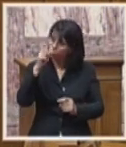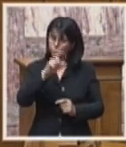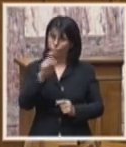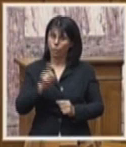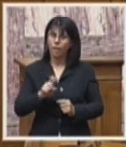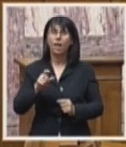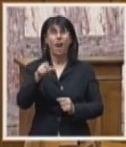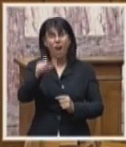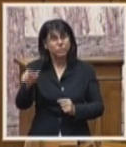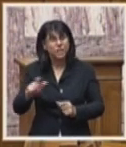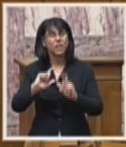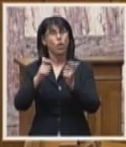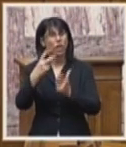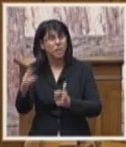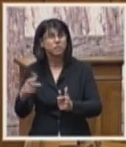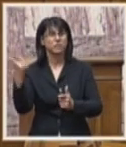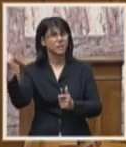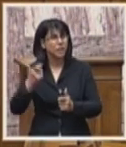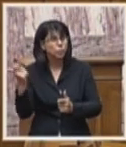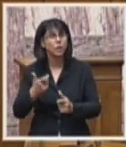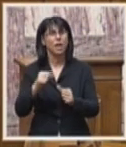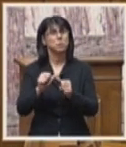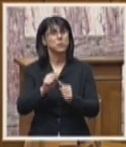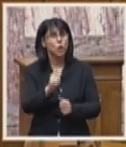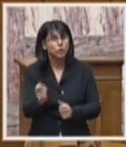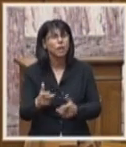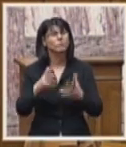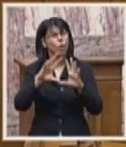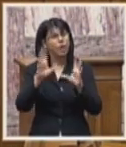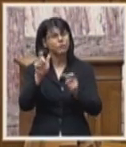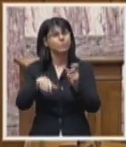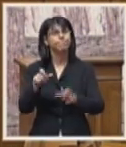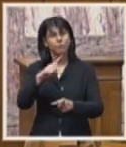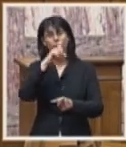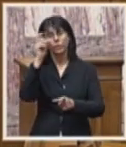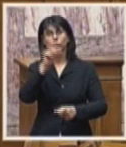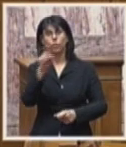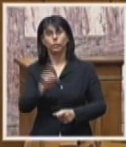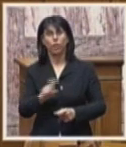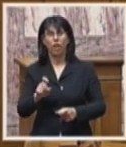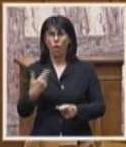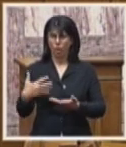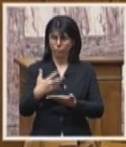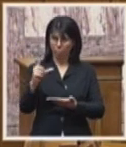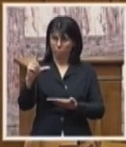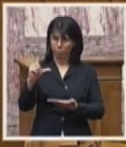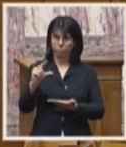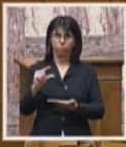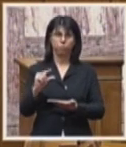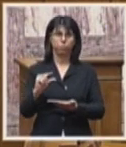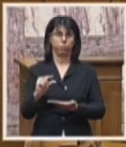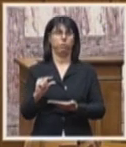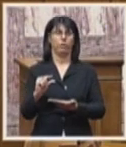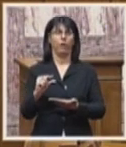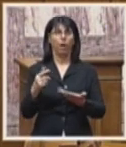και οικογενειάρχες και μισθωτοί και άνεργοι και συνταξιούχοι. Όλοι όσοι βλέπουν και εισόδημα να μειώνεται και έχουν δύσβατο